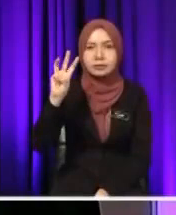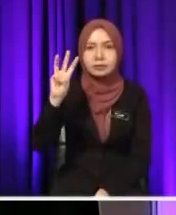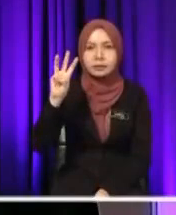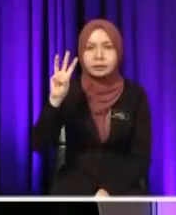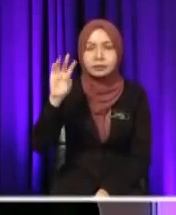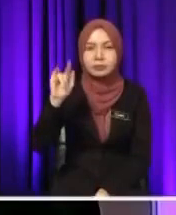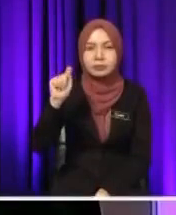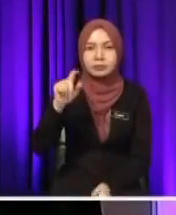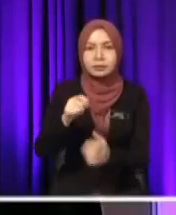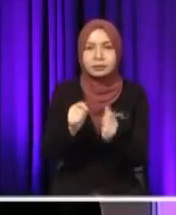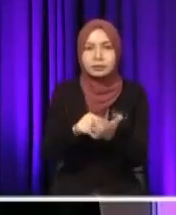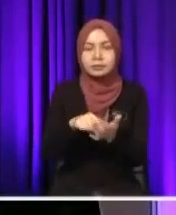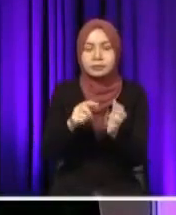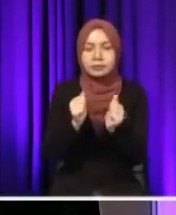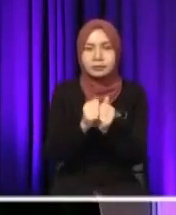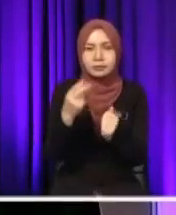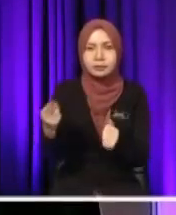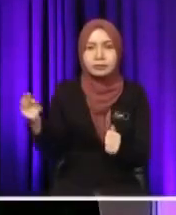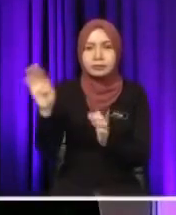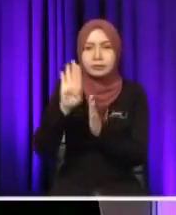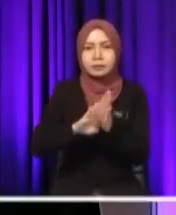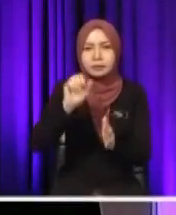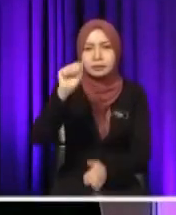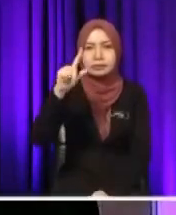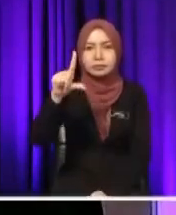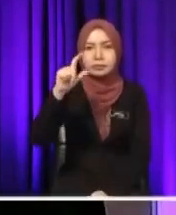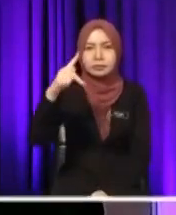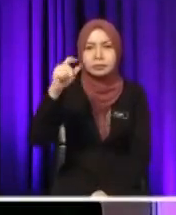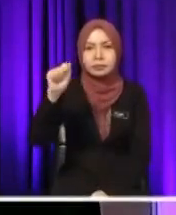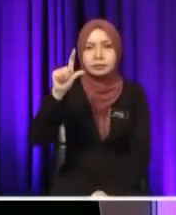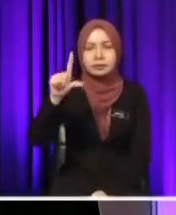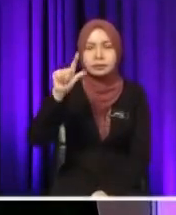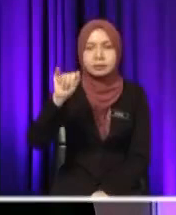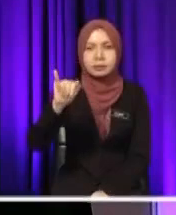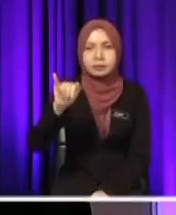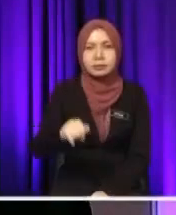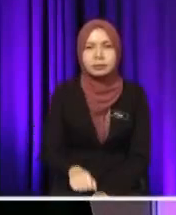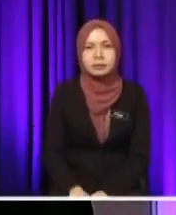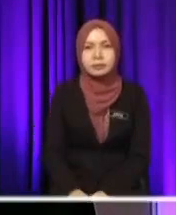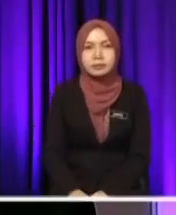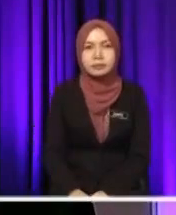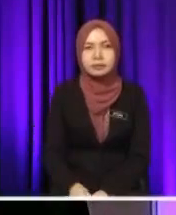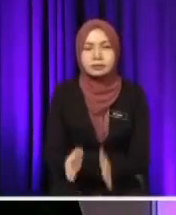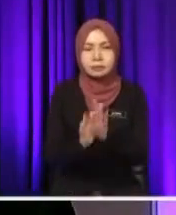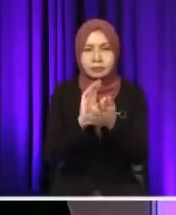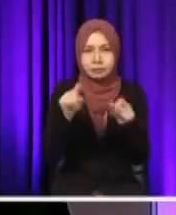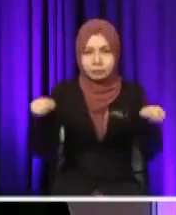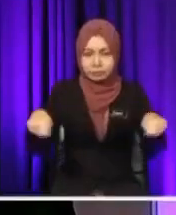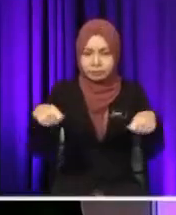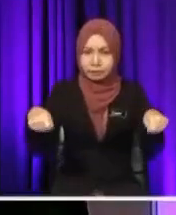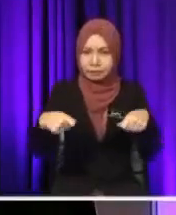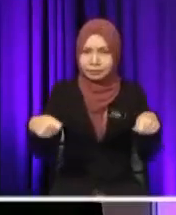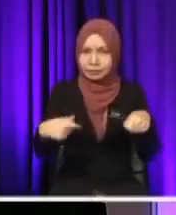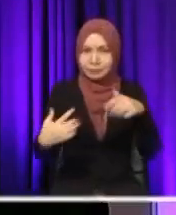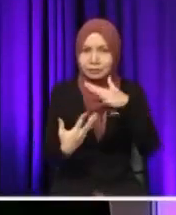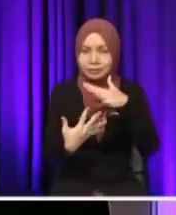boleh masakkan dia. So kita boleh turas dia dan dia boleh menghasilkan sabun. Okay. Tapi dengan teknik